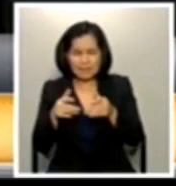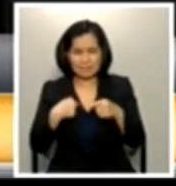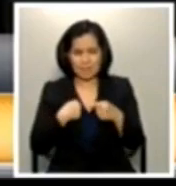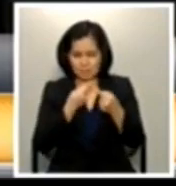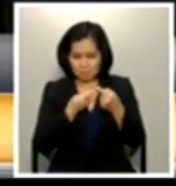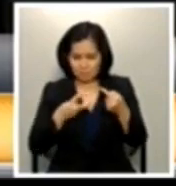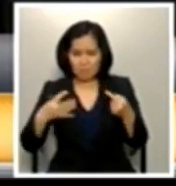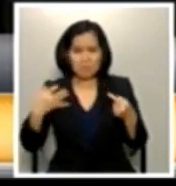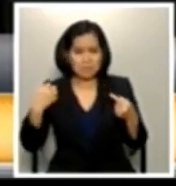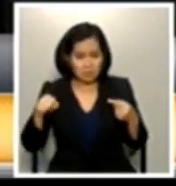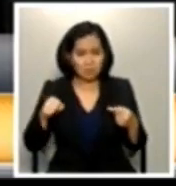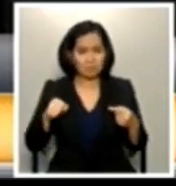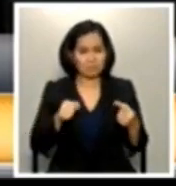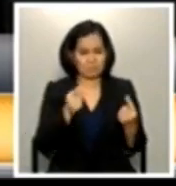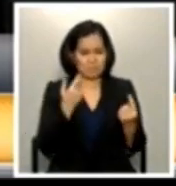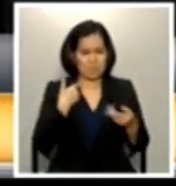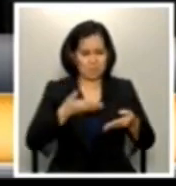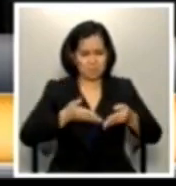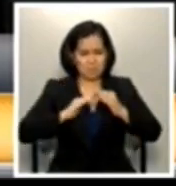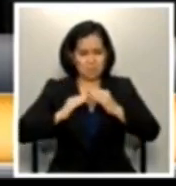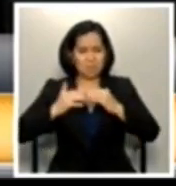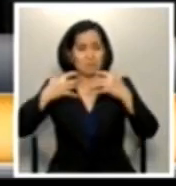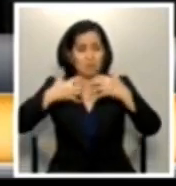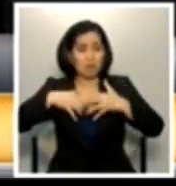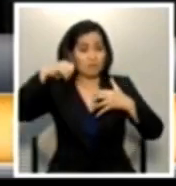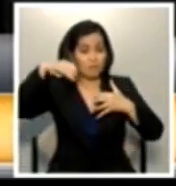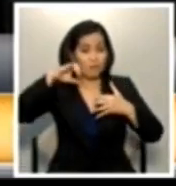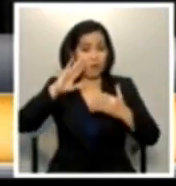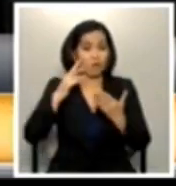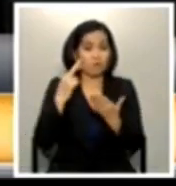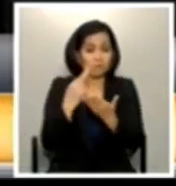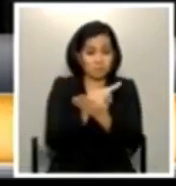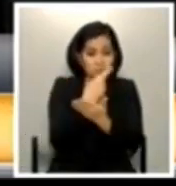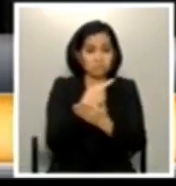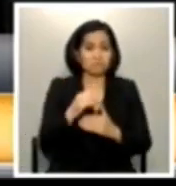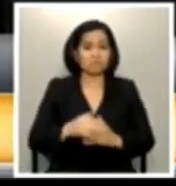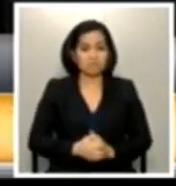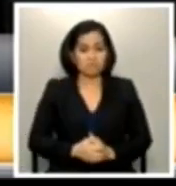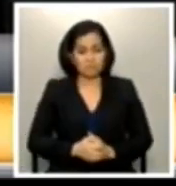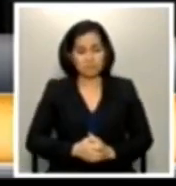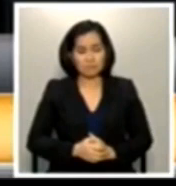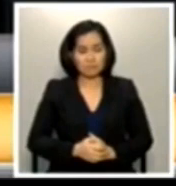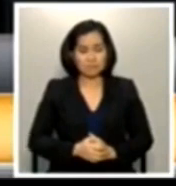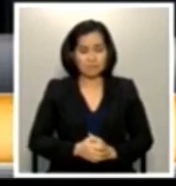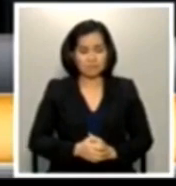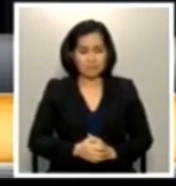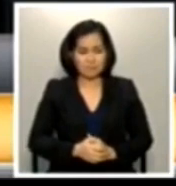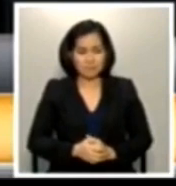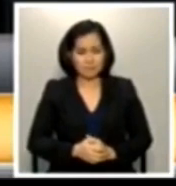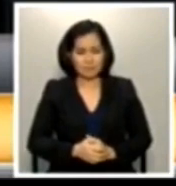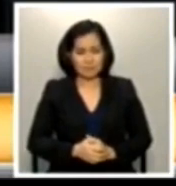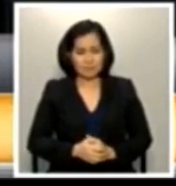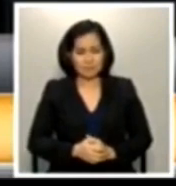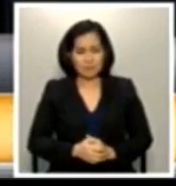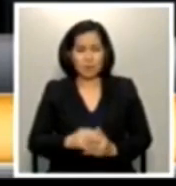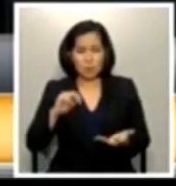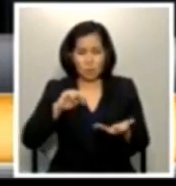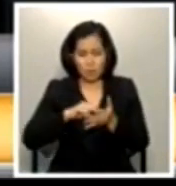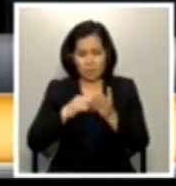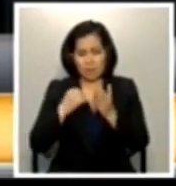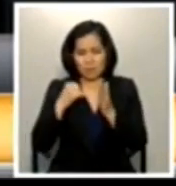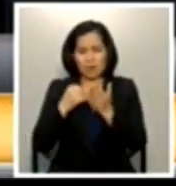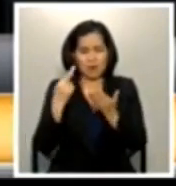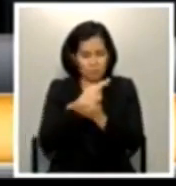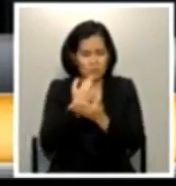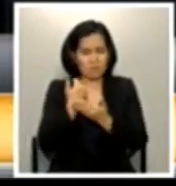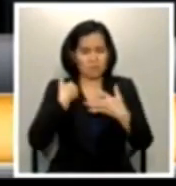มากอีกหลาย10โรงนะครับซึ่งถือว่าโรงจังหวัดราชบุรีนั้นมีโรงงานไฟฟ้าเนี่ยเยอะนะครับเยอะมากนะ